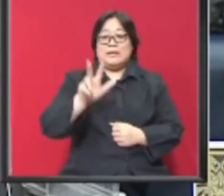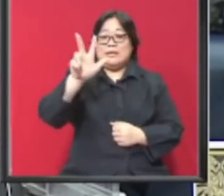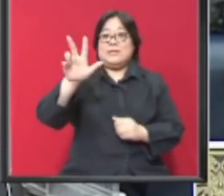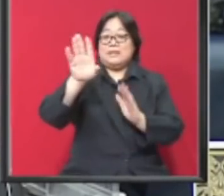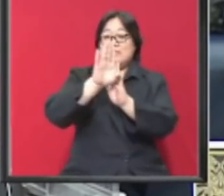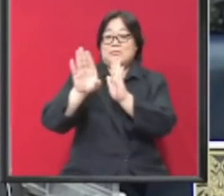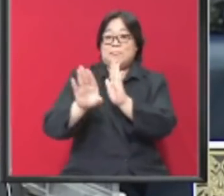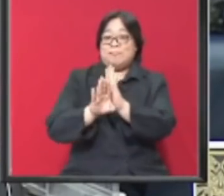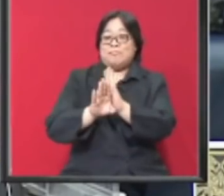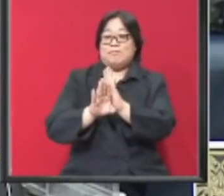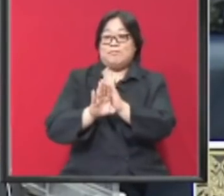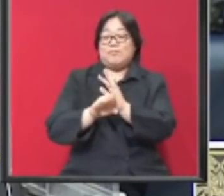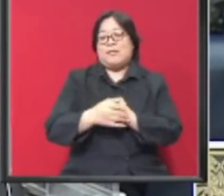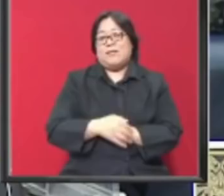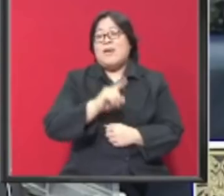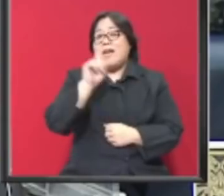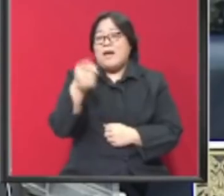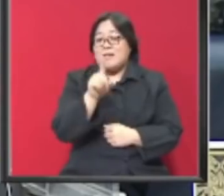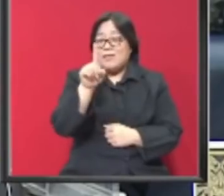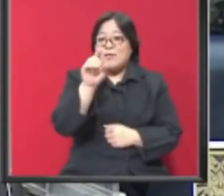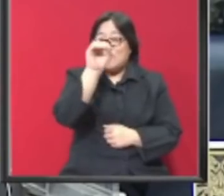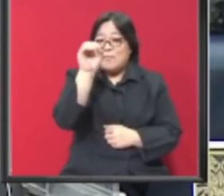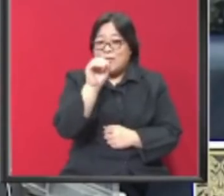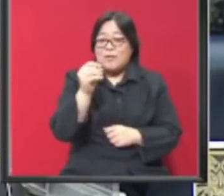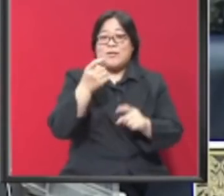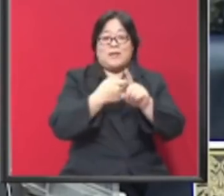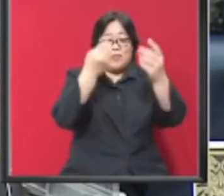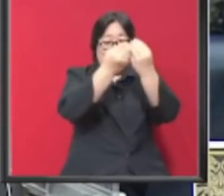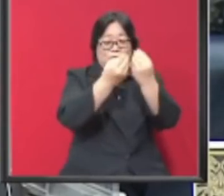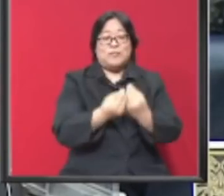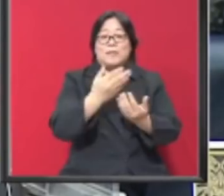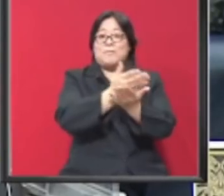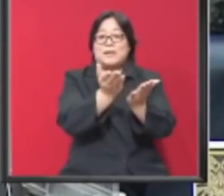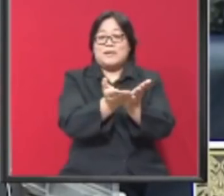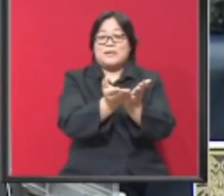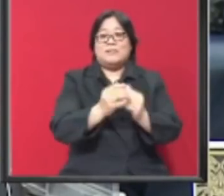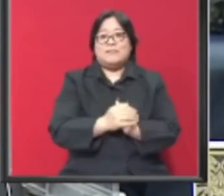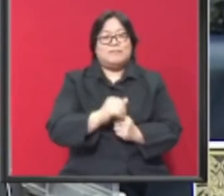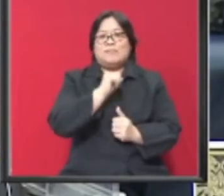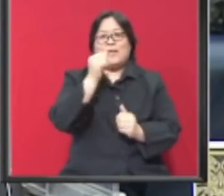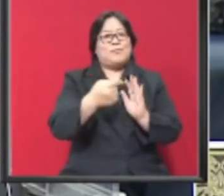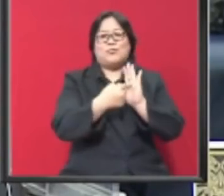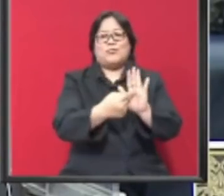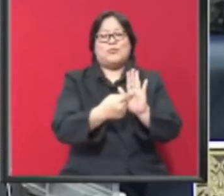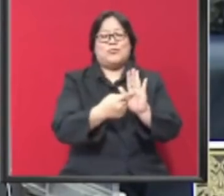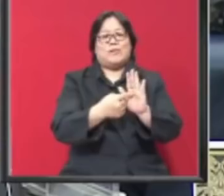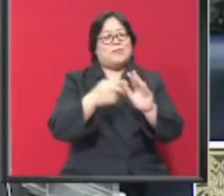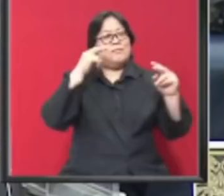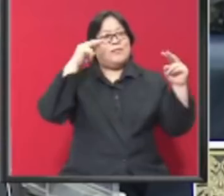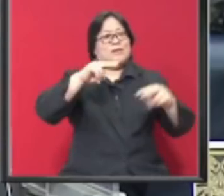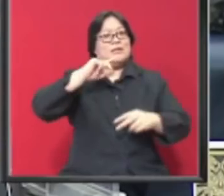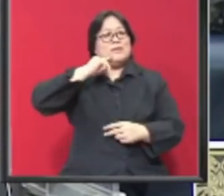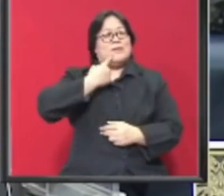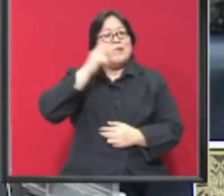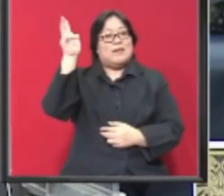billion yaitu cuma Rp100 jumlah budget tidak mencerminkan pandangan sides